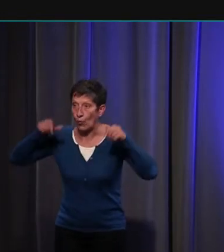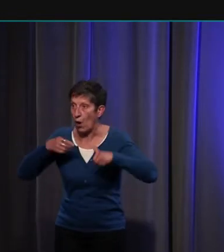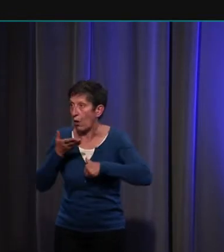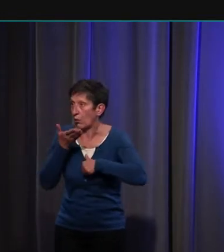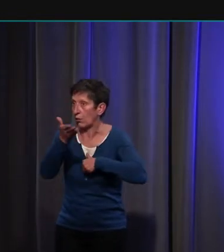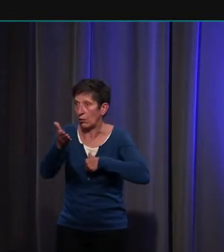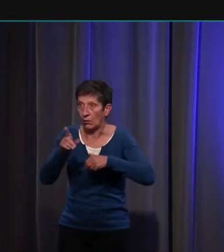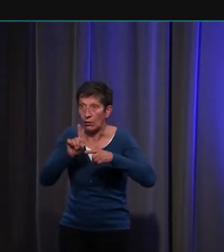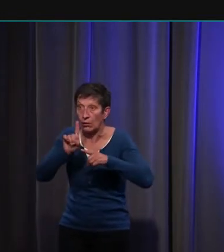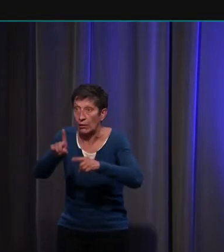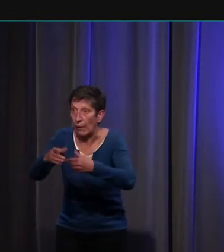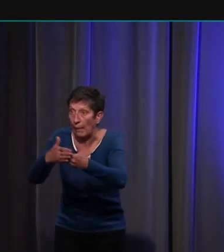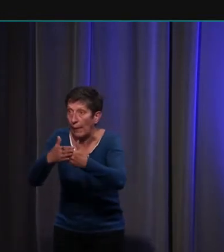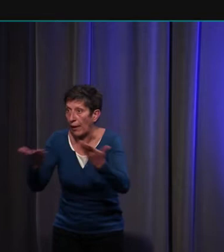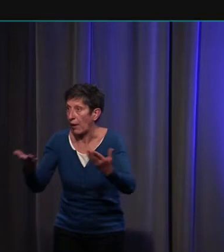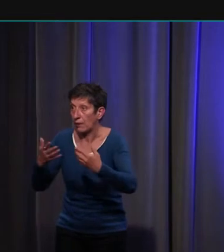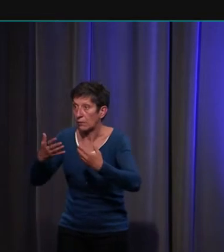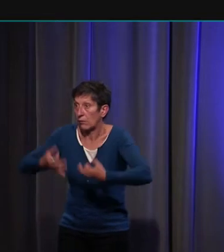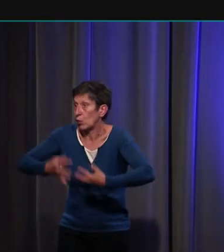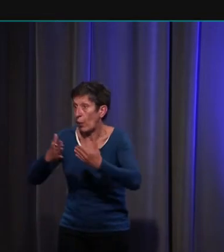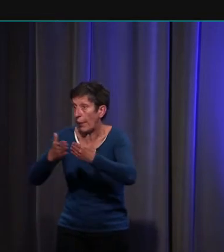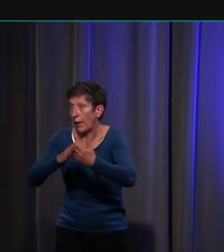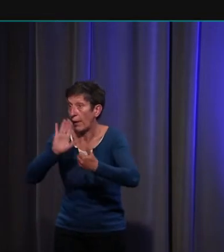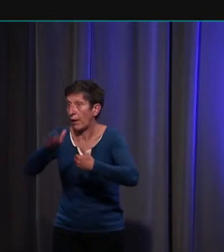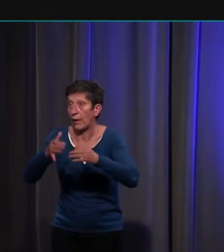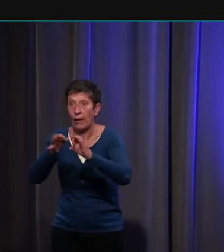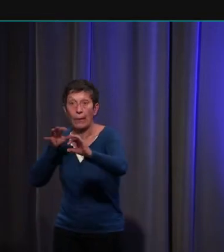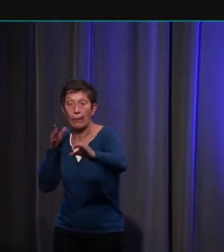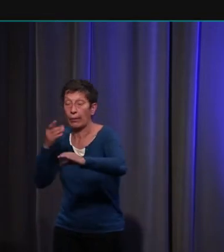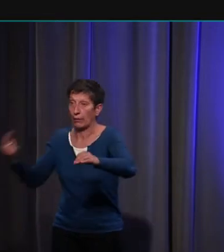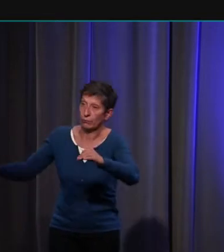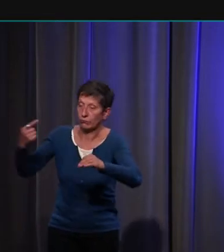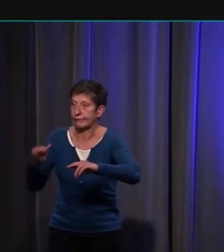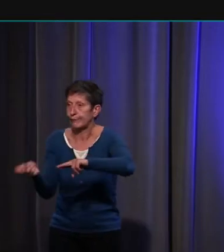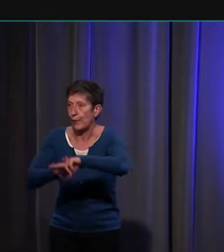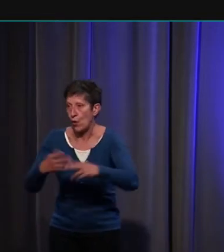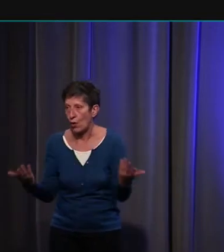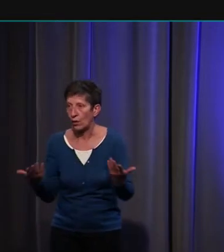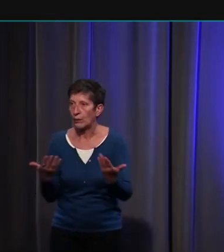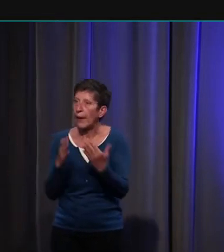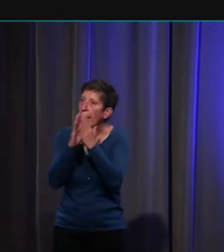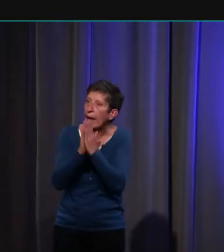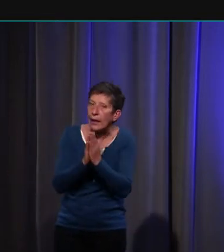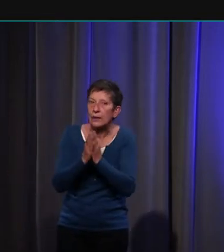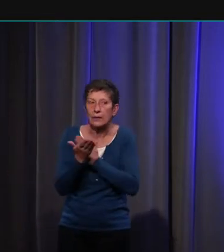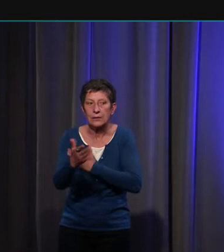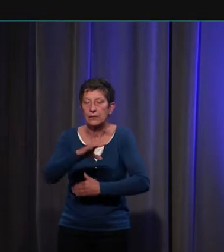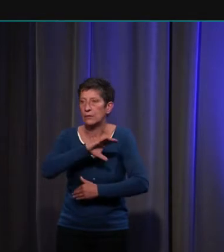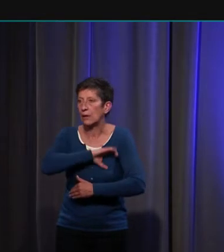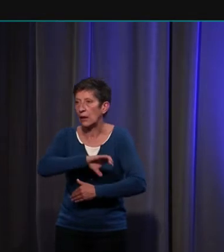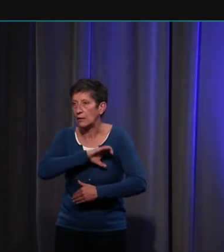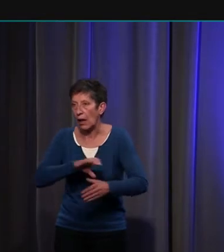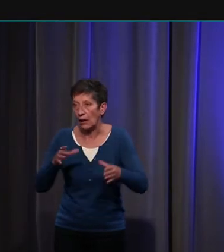et qu'il en est mort donc je pense que l'église l'église et l'essai de prendre un certain